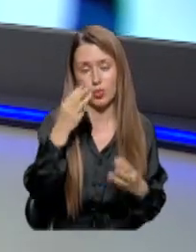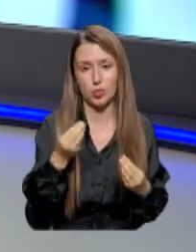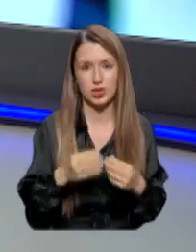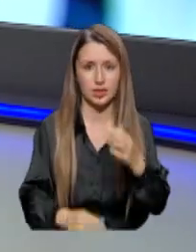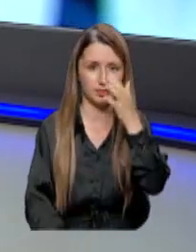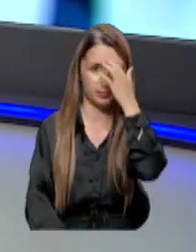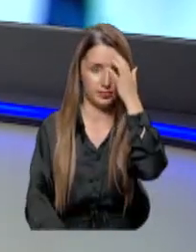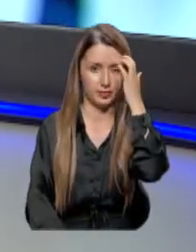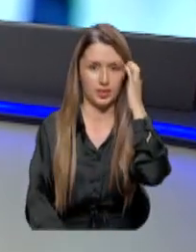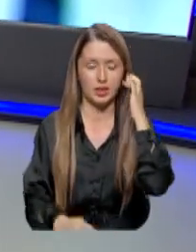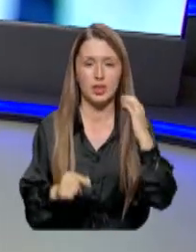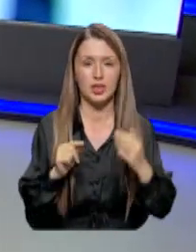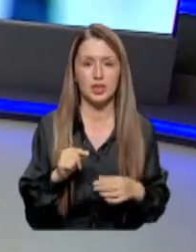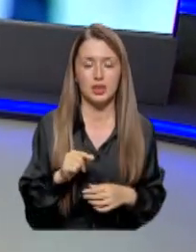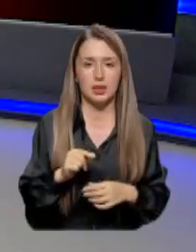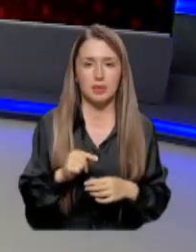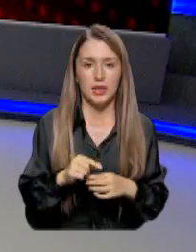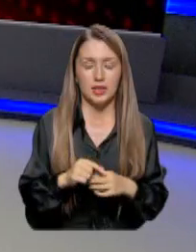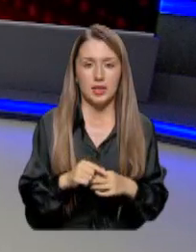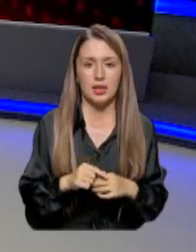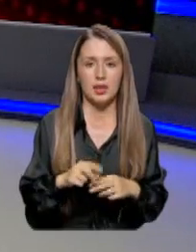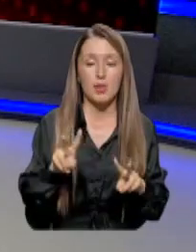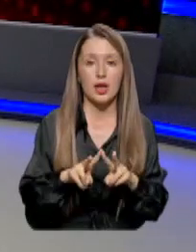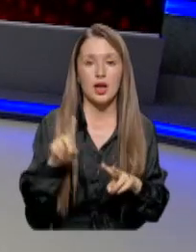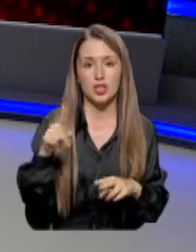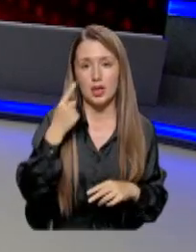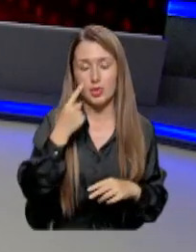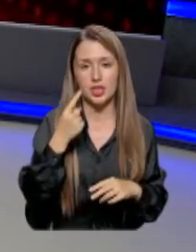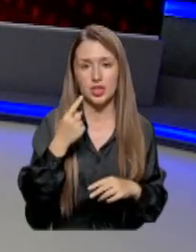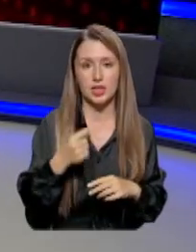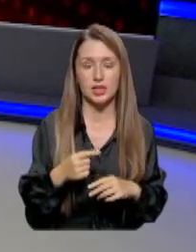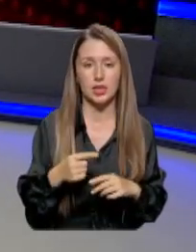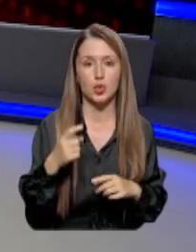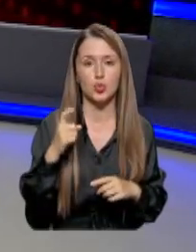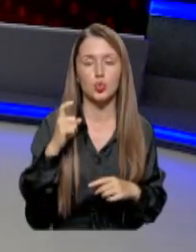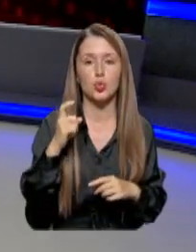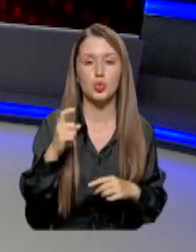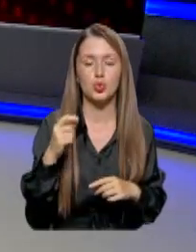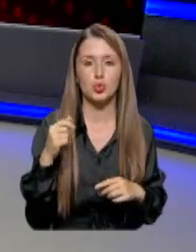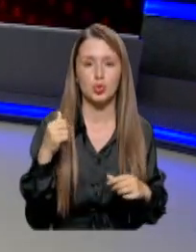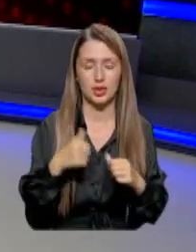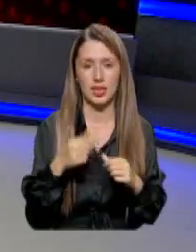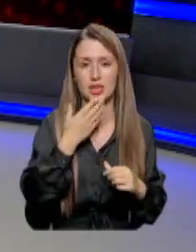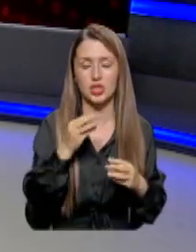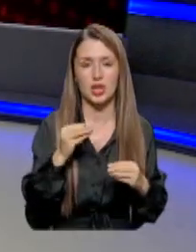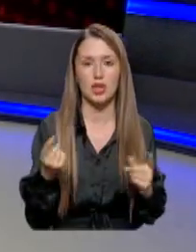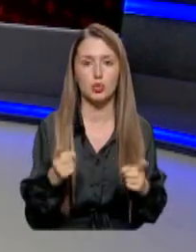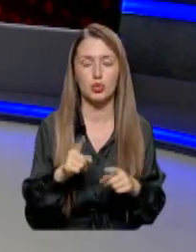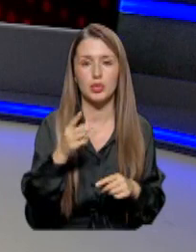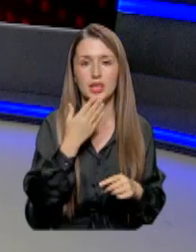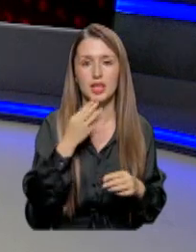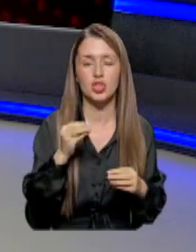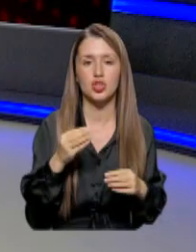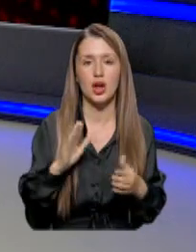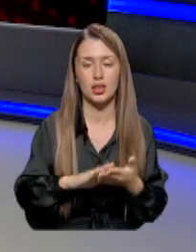olsa. Şimdi Meral Akşener'e bakacağız. İyi Parti Genel Başkanı 9. kez gençlerle buluştu ve bir genç